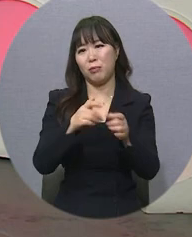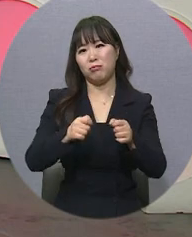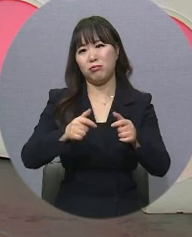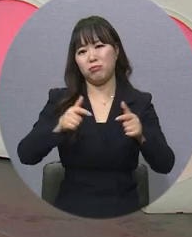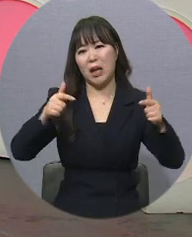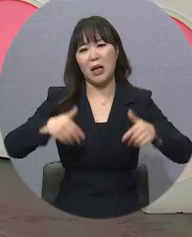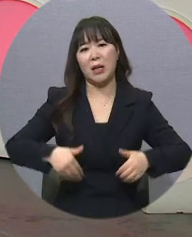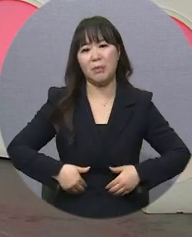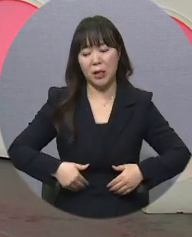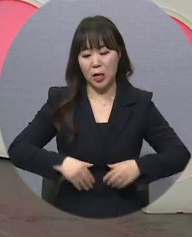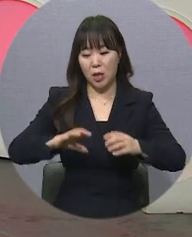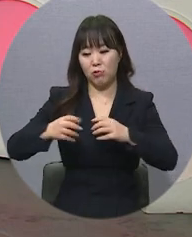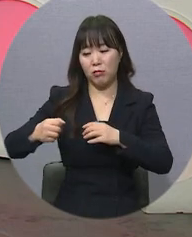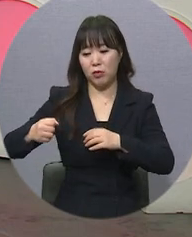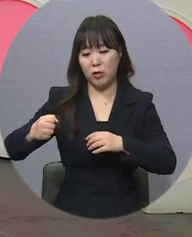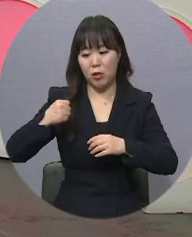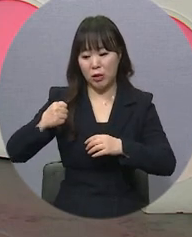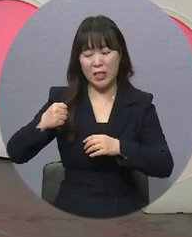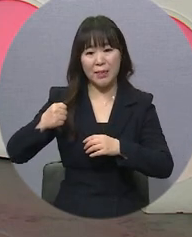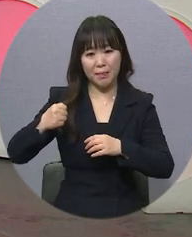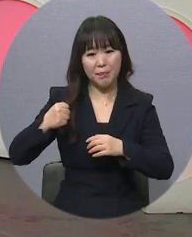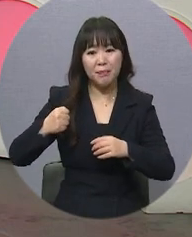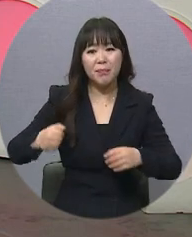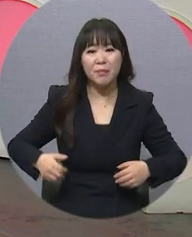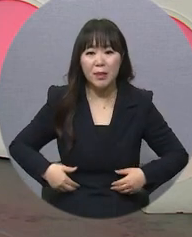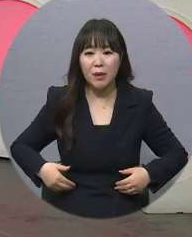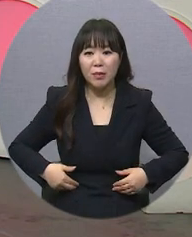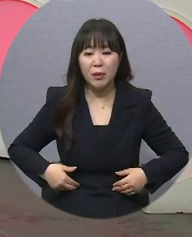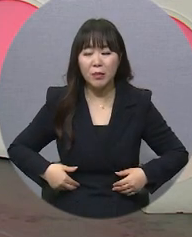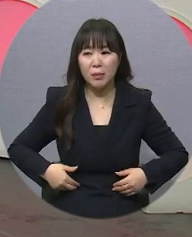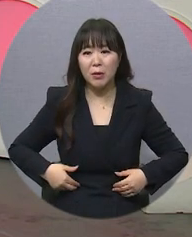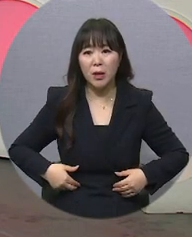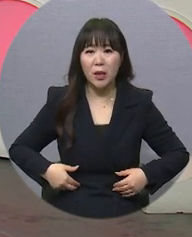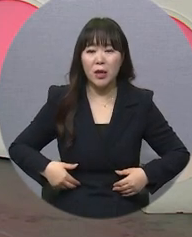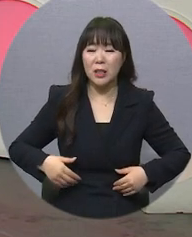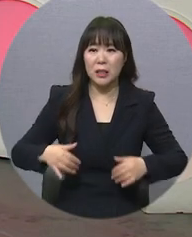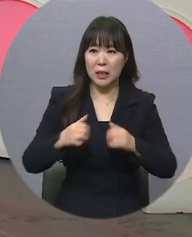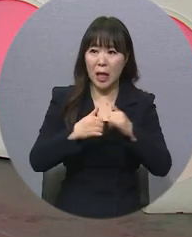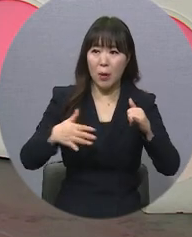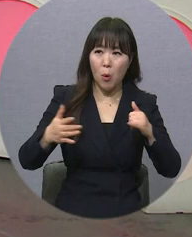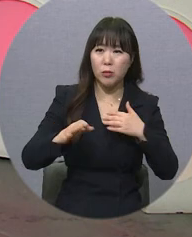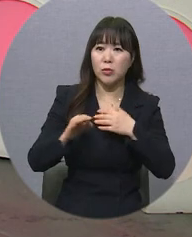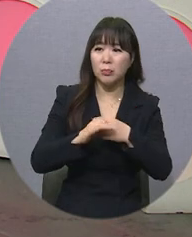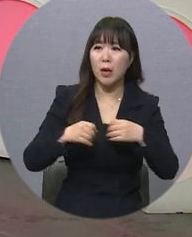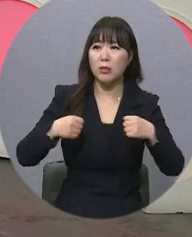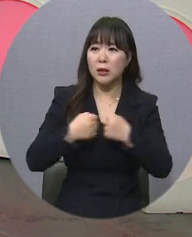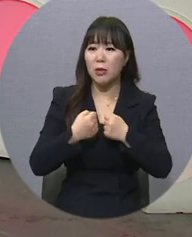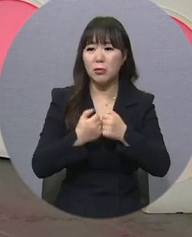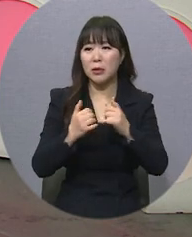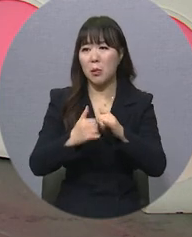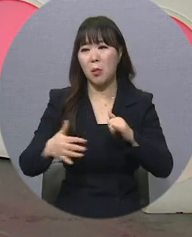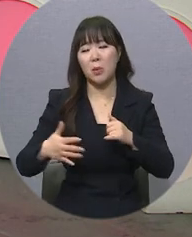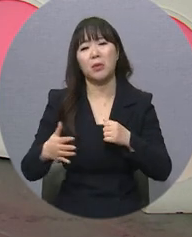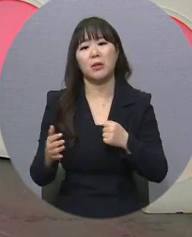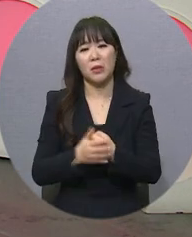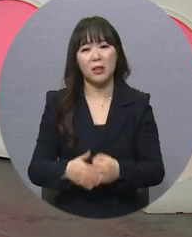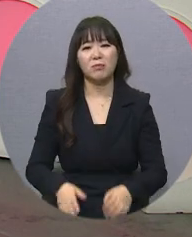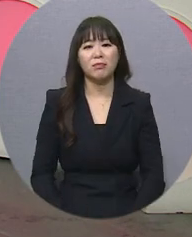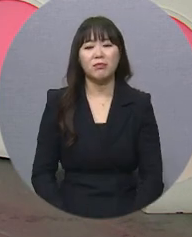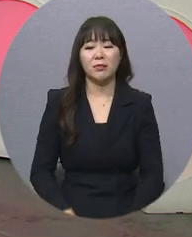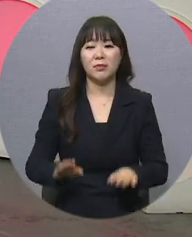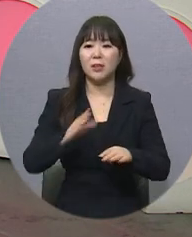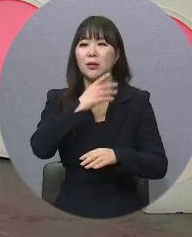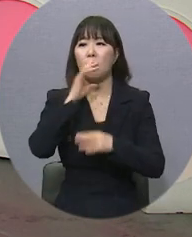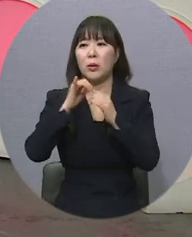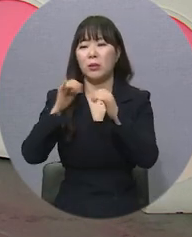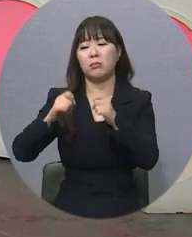맞아요. 국력은 미래... 힘이다. 맞아요. 힘이 있어야 네. 돼요. 그래야지 누가 안 쳐들어와요. 맞아요. 사람이 없으면 싸울 사람이 있으면 쳐들어와요. 네, 우리나라 지금 노령